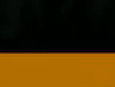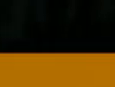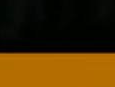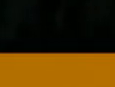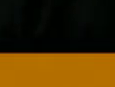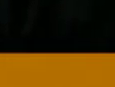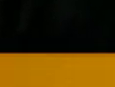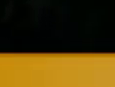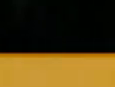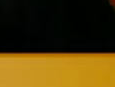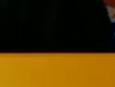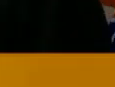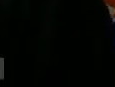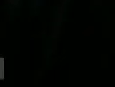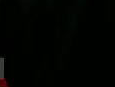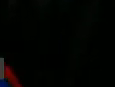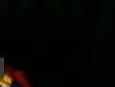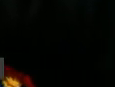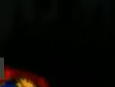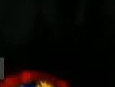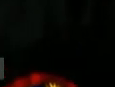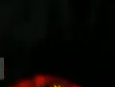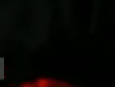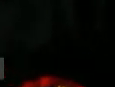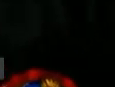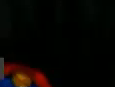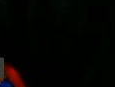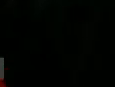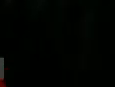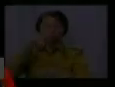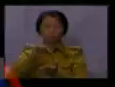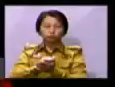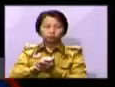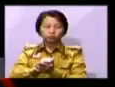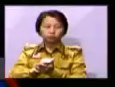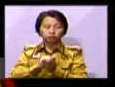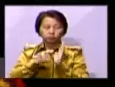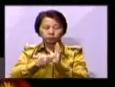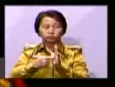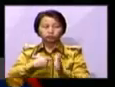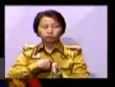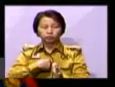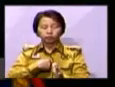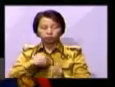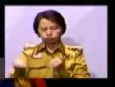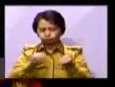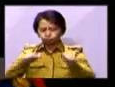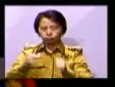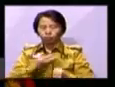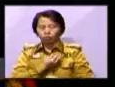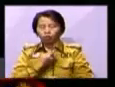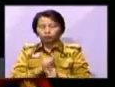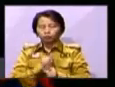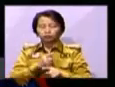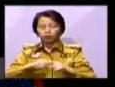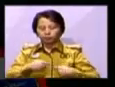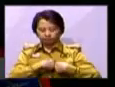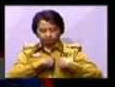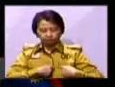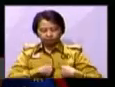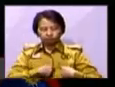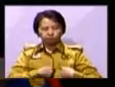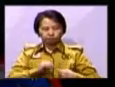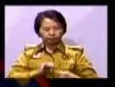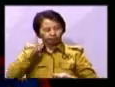lagi saya dapat layak ke final lagi. So tadi tu memang menunjukkan saya, pergerakan saya memang nervous, tapi dalam hati saya memang